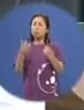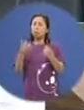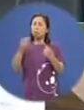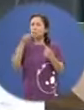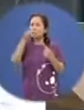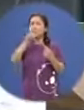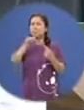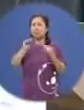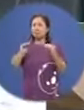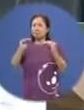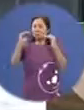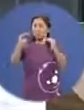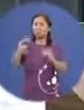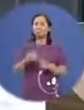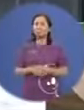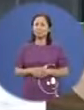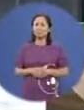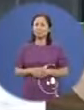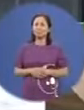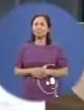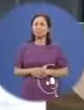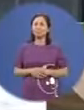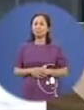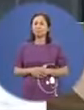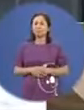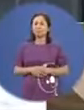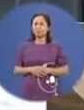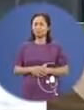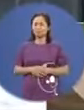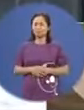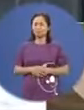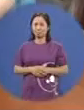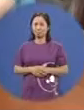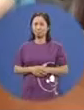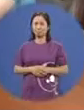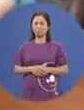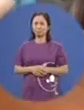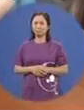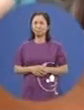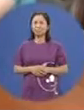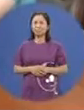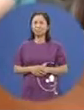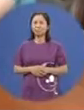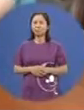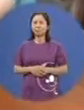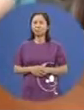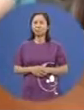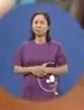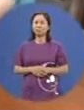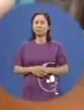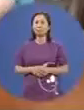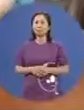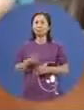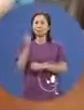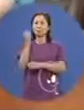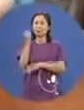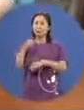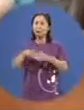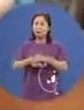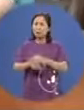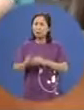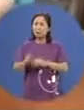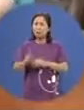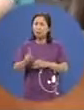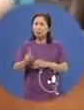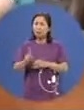とマシなんだけども、あんまりよろしくないわけです、 そうですね、 でその原因をこう考えますとね、